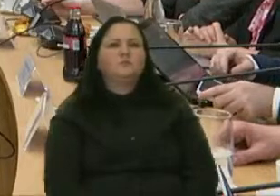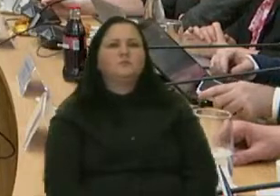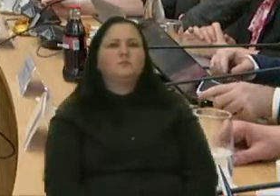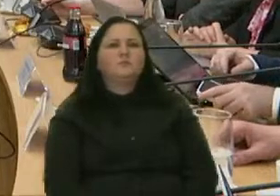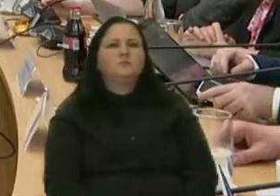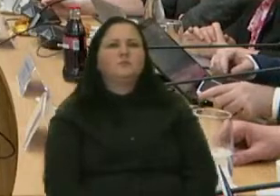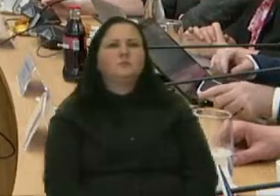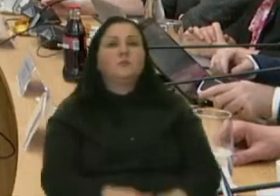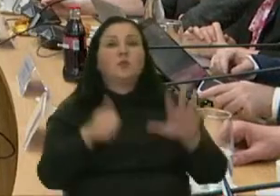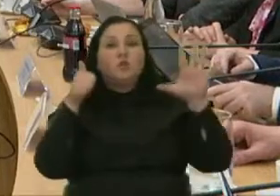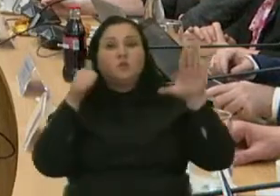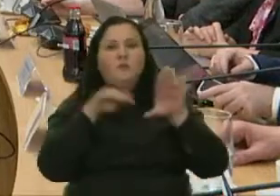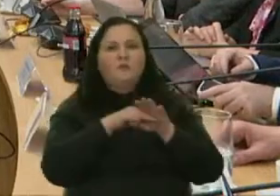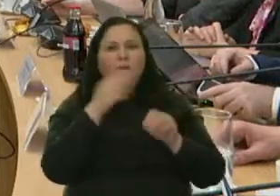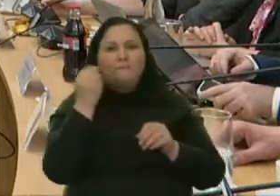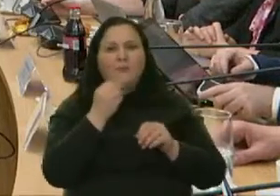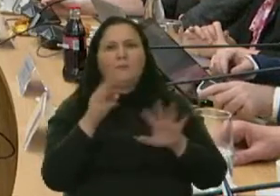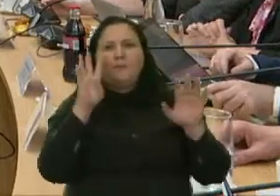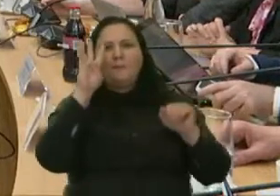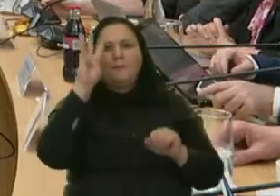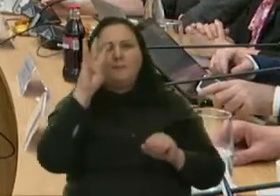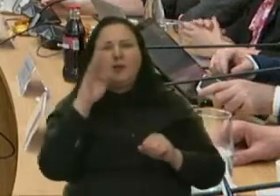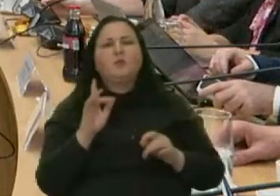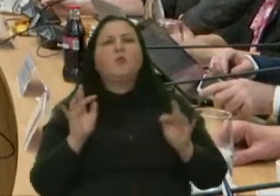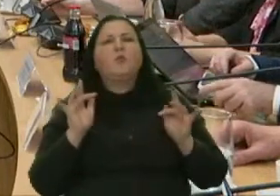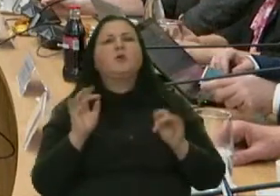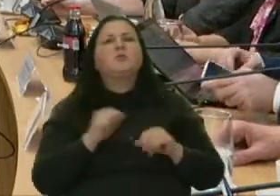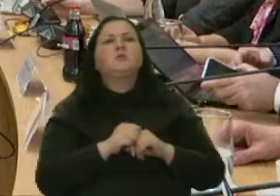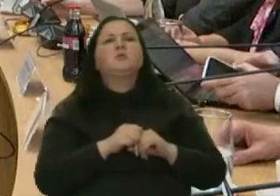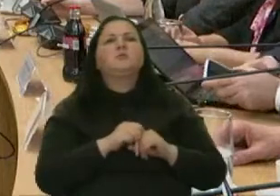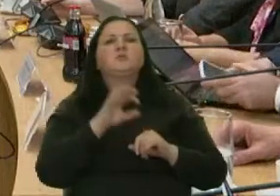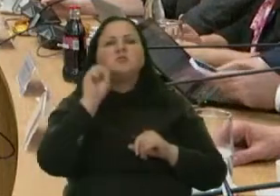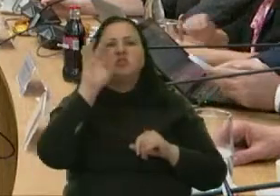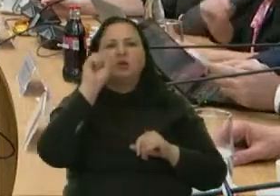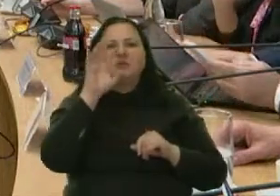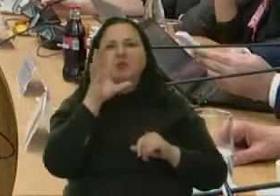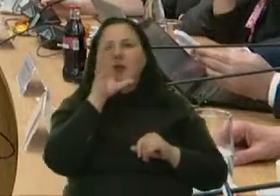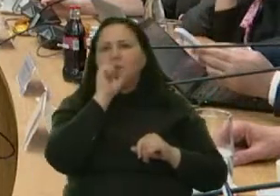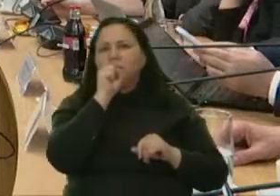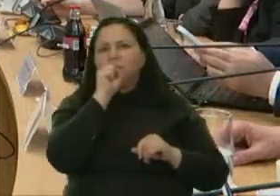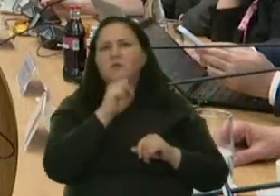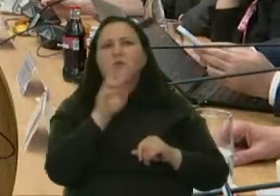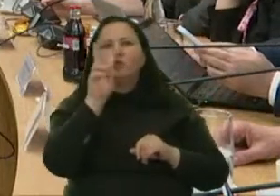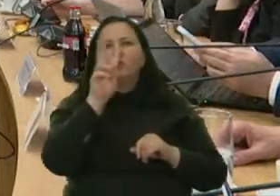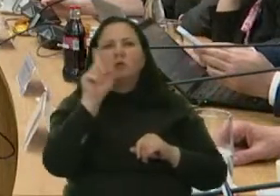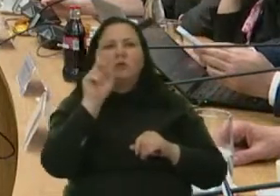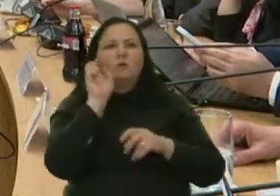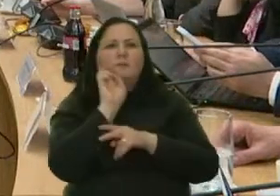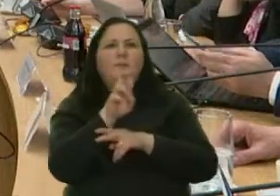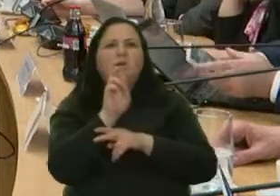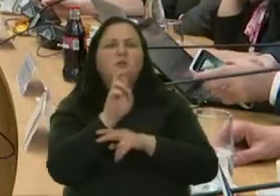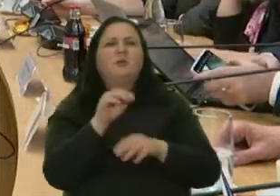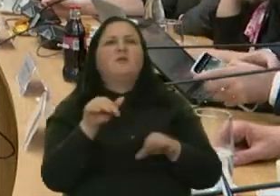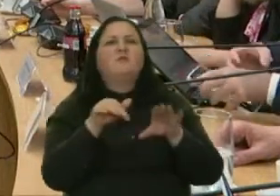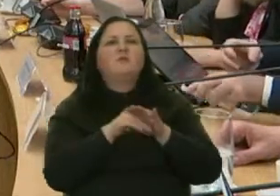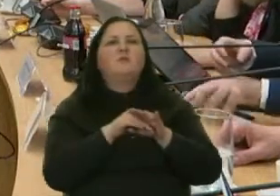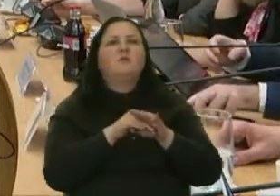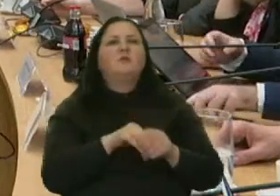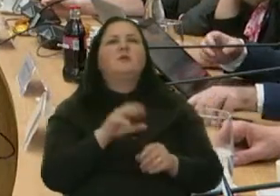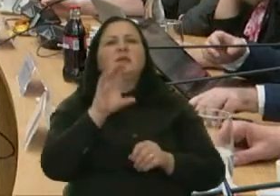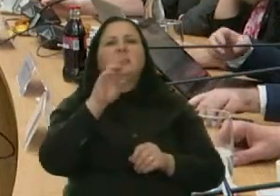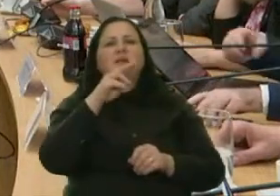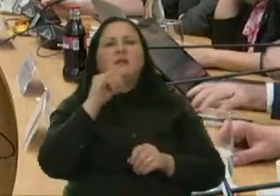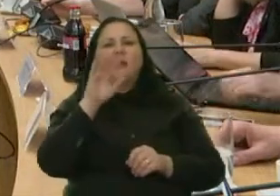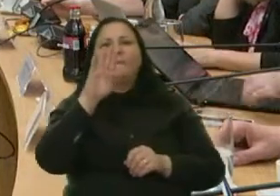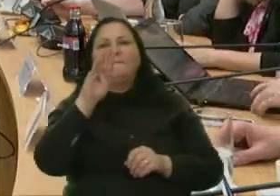colegi șase voturi pentru patru voturi împotrivă 15 abțineri două neparticipării Domnului consilier Chira